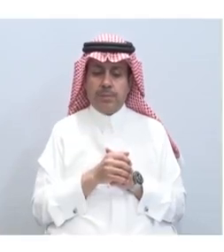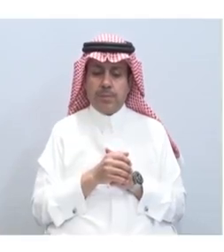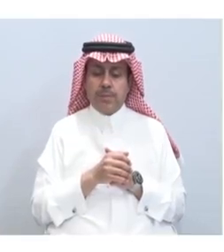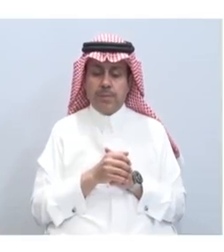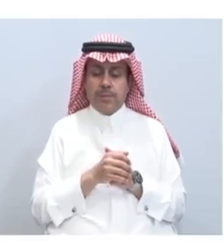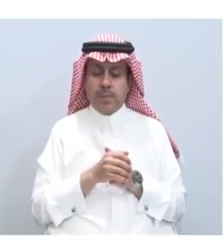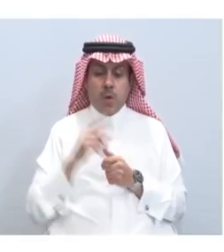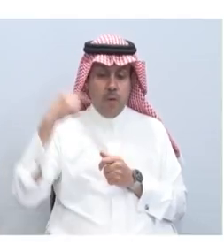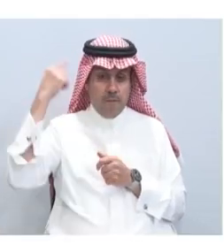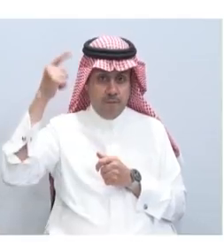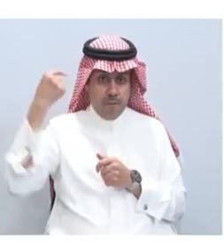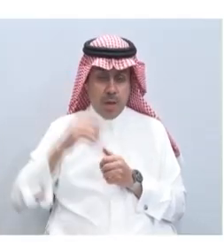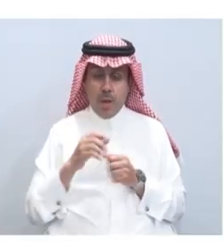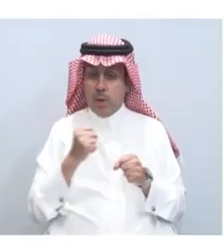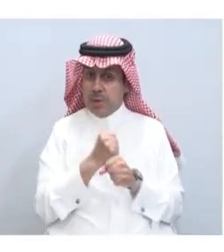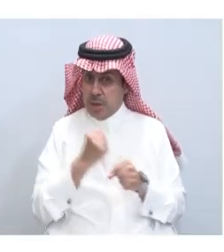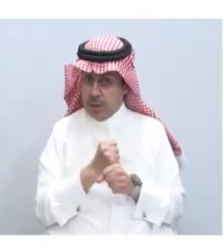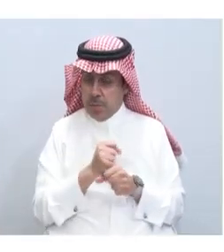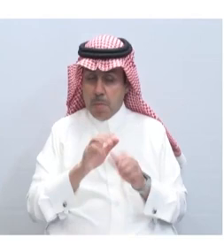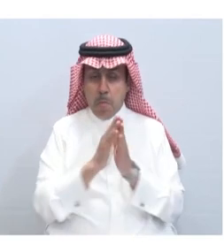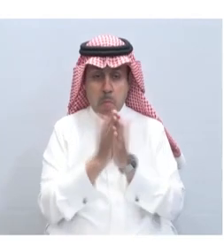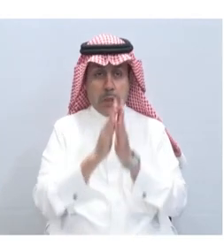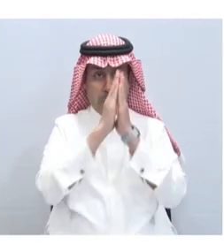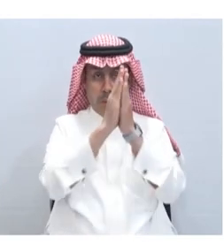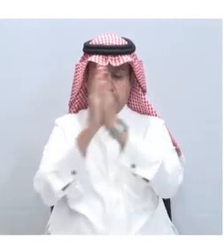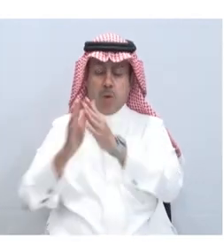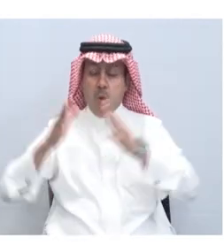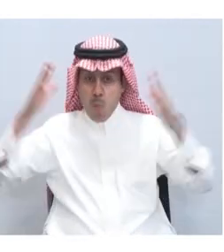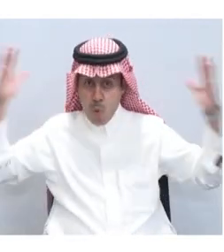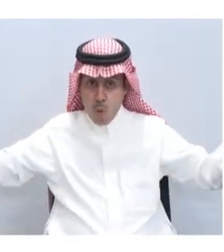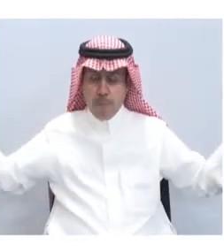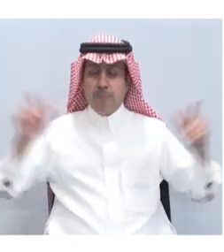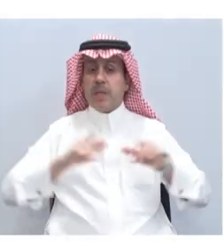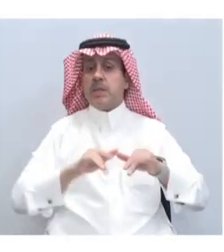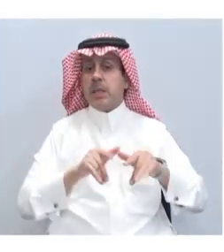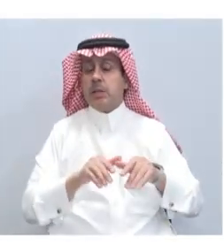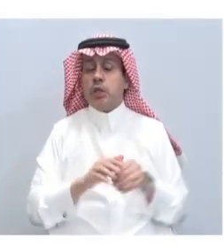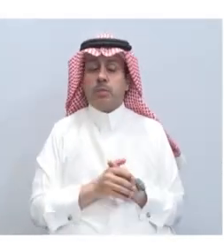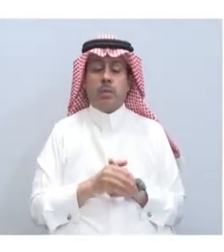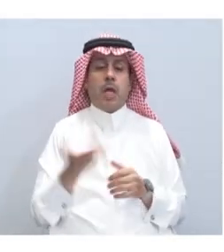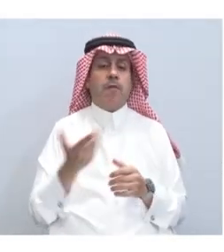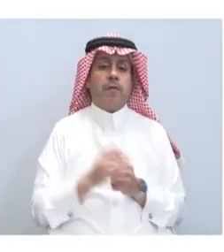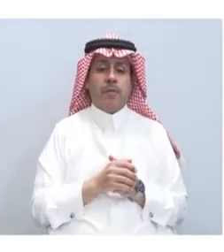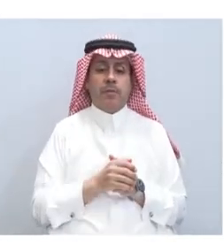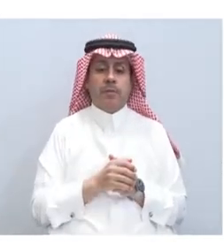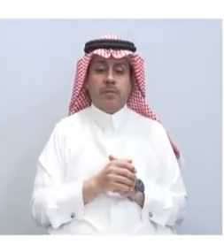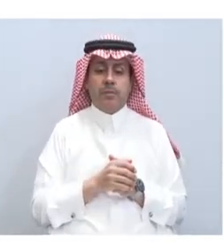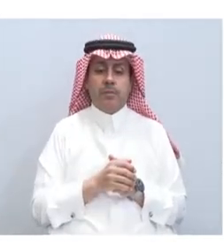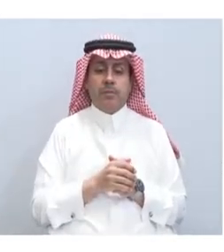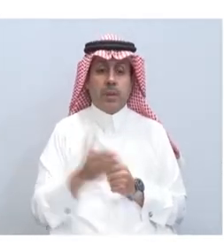لنفكر لو لم نستخدم المكتبات الكبيره برامج الحاسب الالي فكيف ستكون عمليه